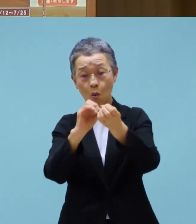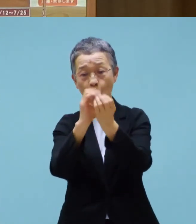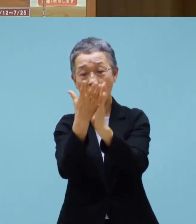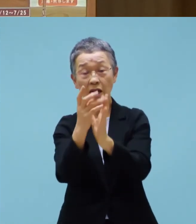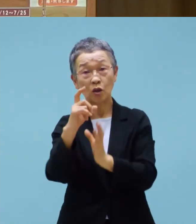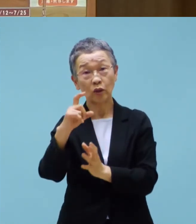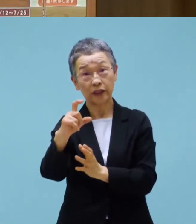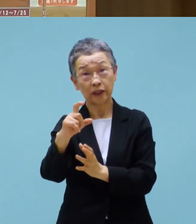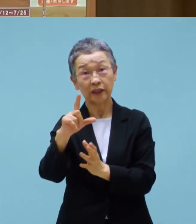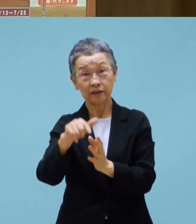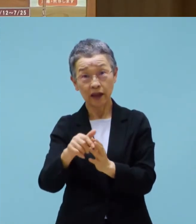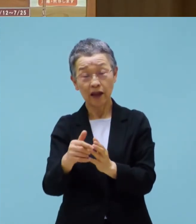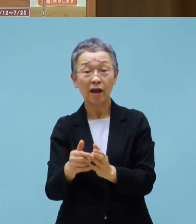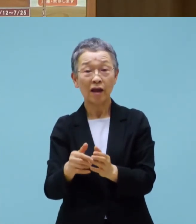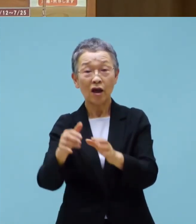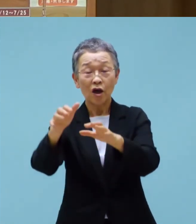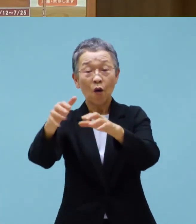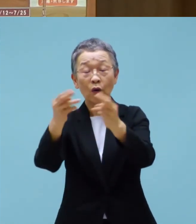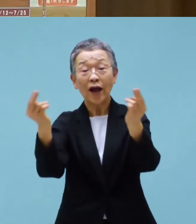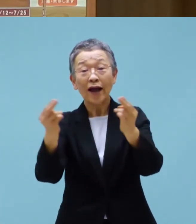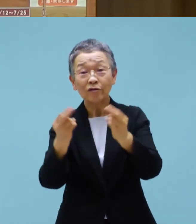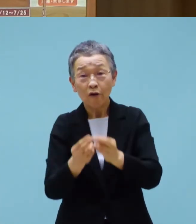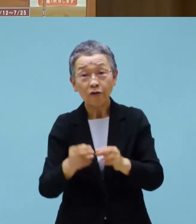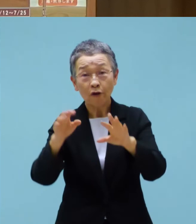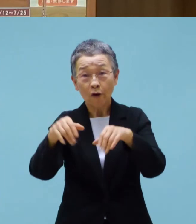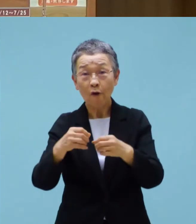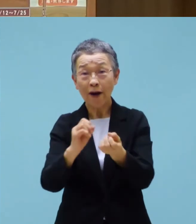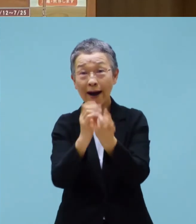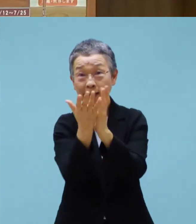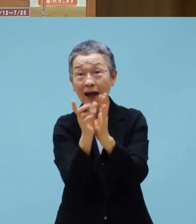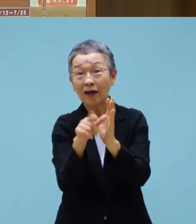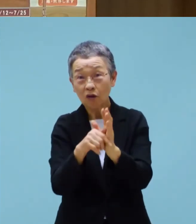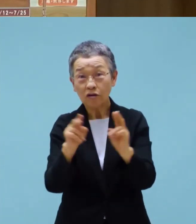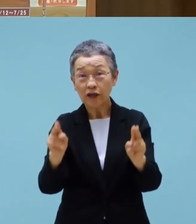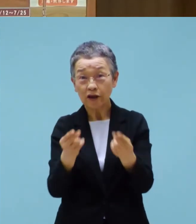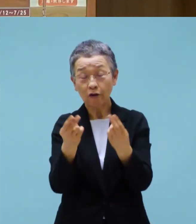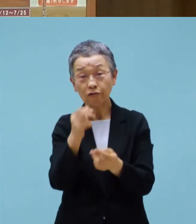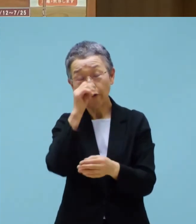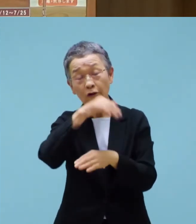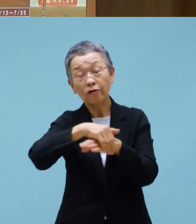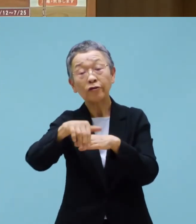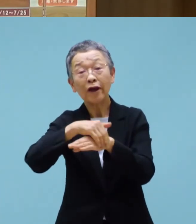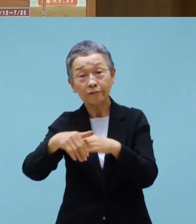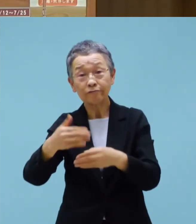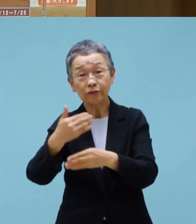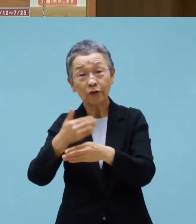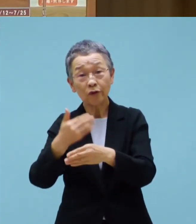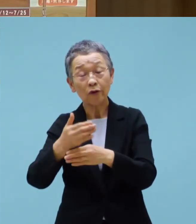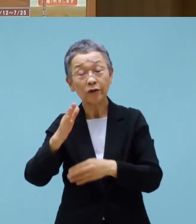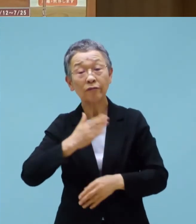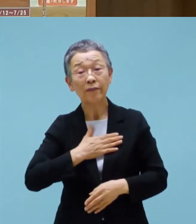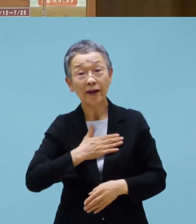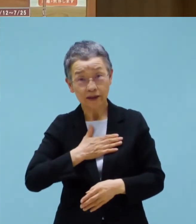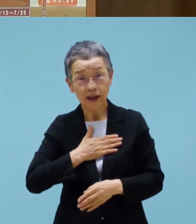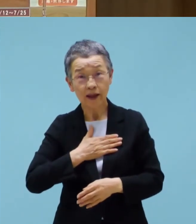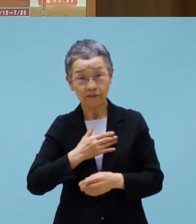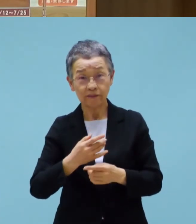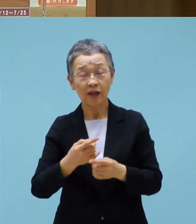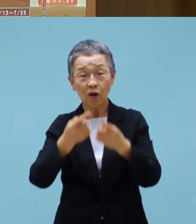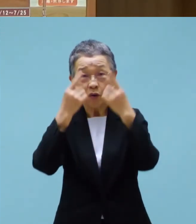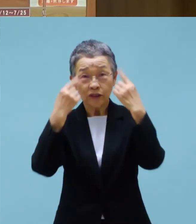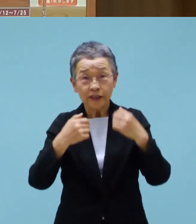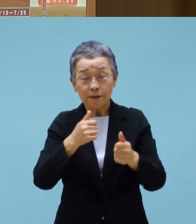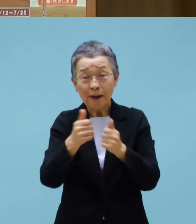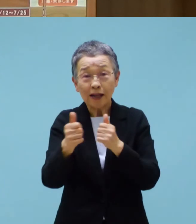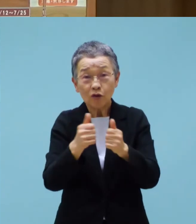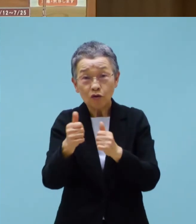産牡蠣の PR の一環として、専用の予算も道の方で組まれてですね、五輪マラソン競歩のコースとなる旧庁舎